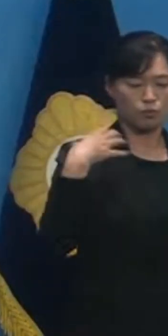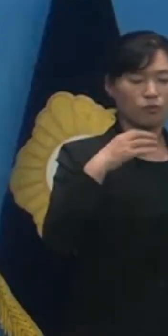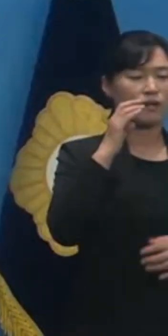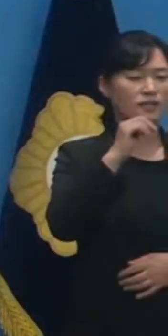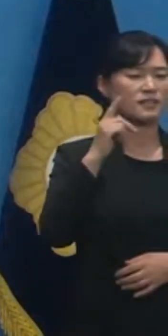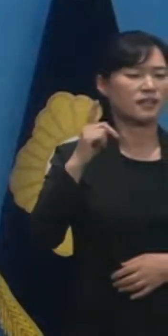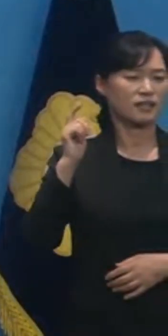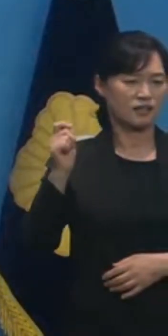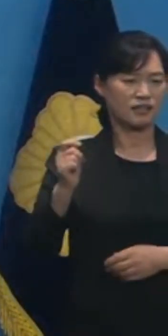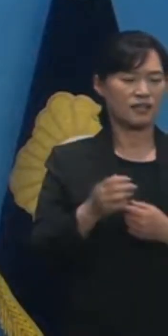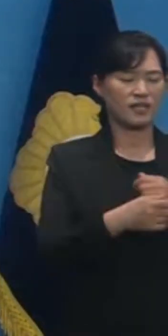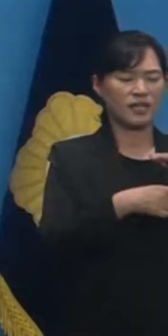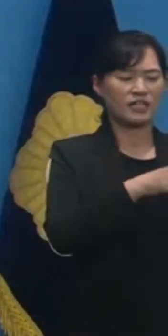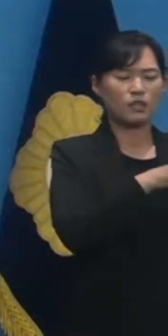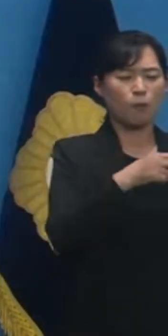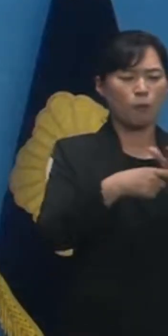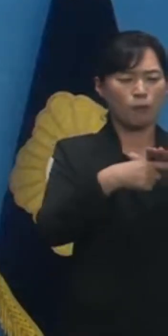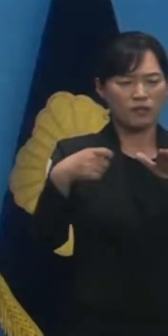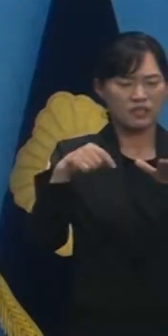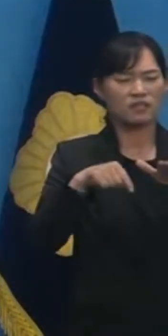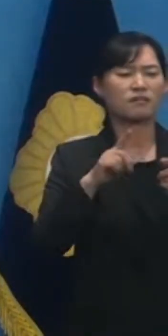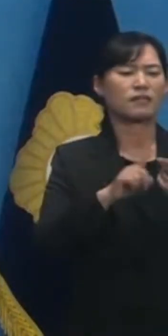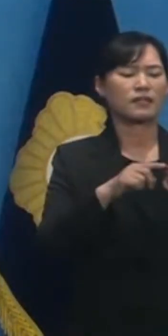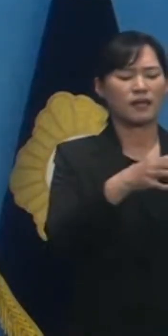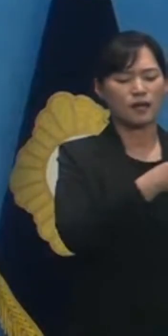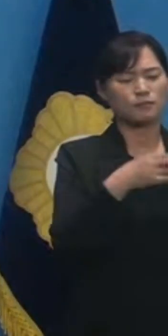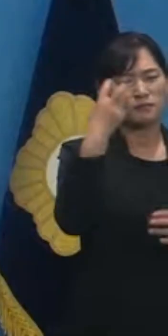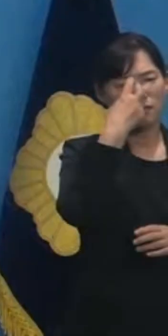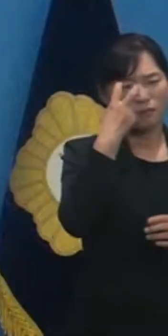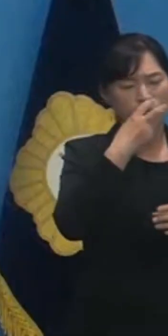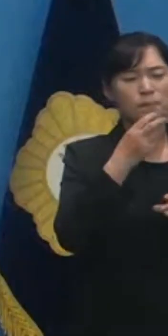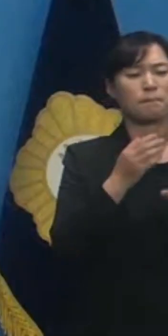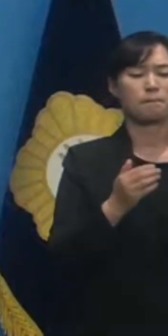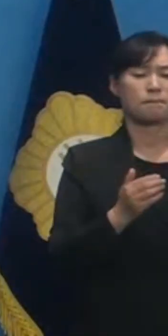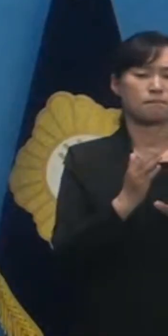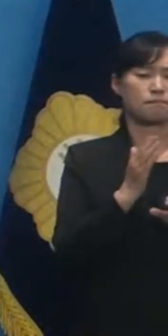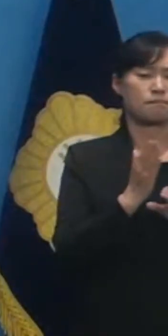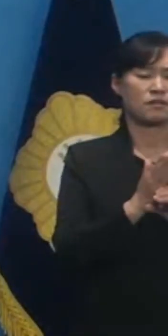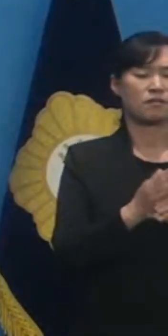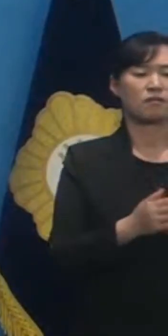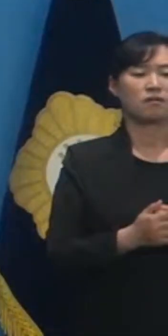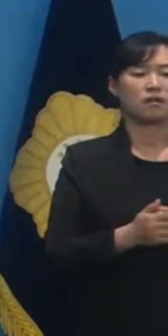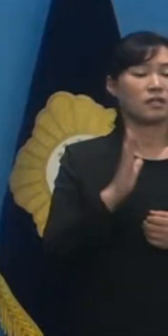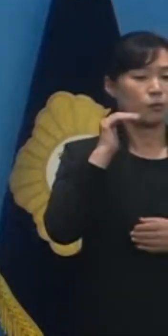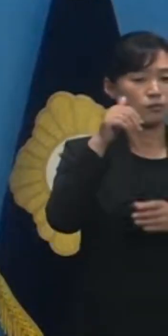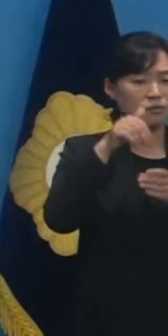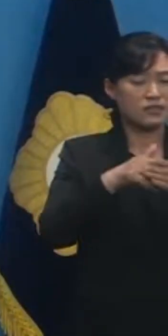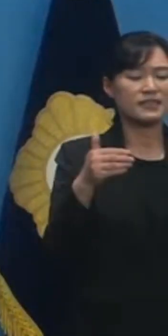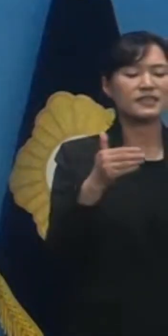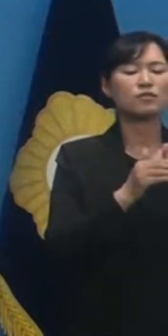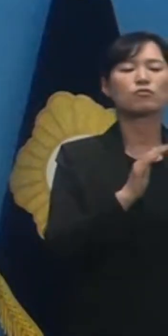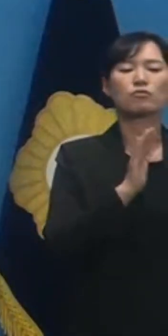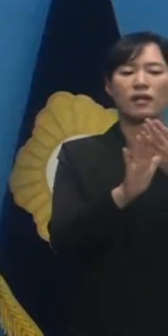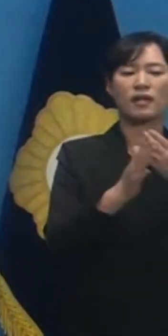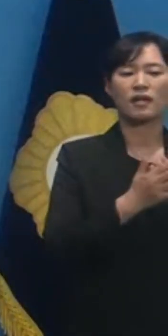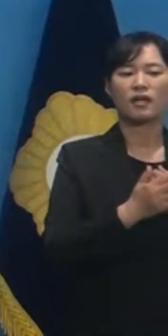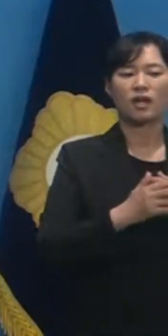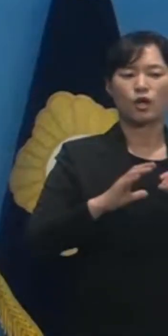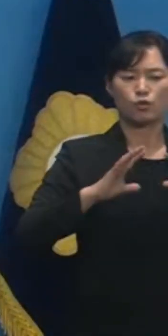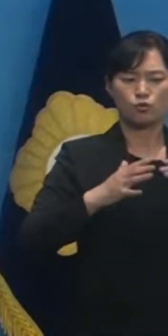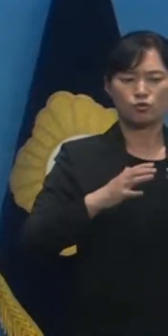SKT의 해킹 대책에 대하여 점검을 하고 있었습니다. 그리고 대선이 끝나는 대로